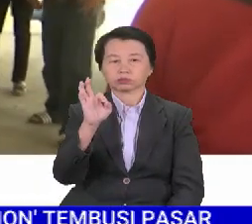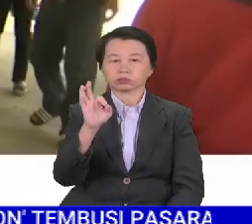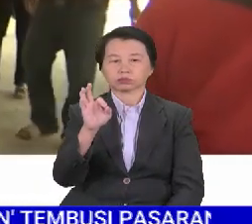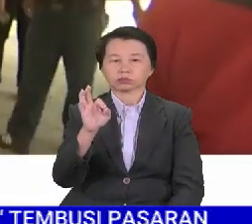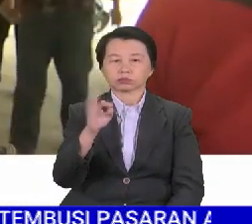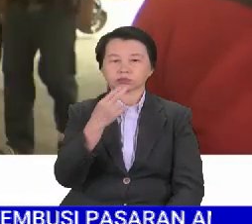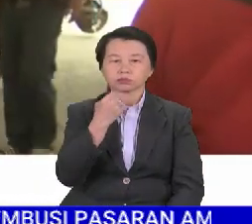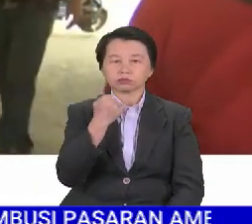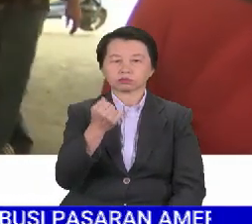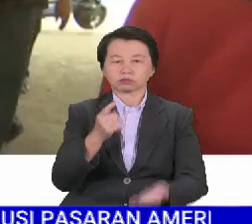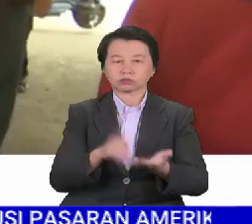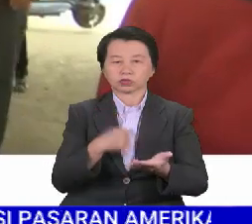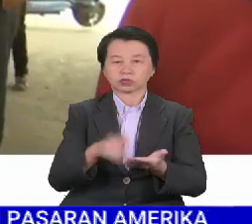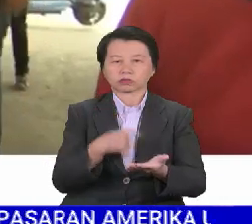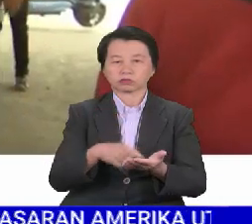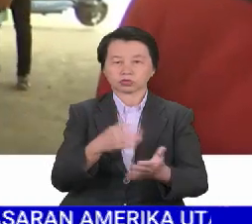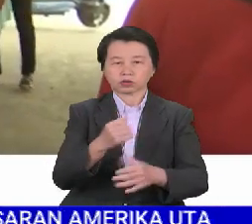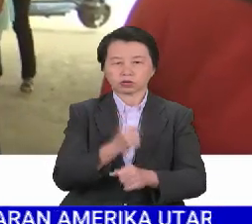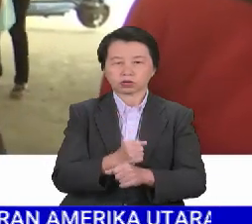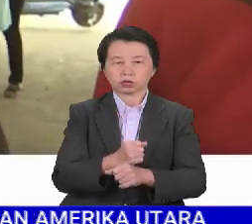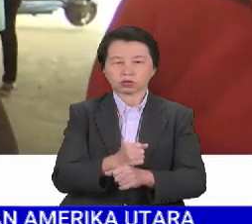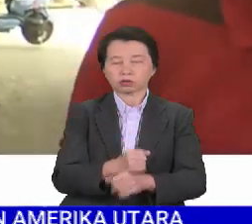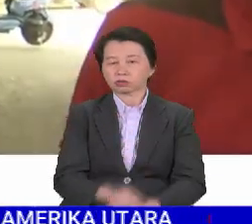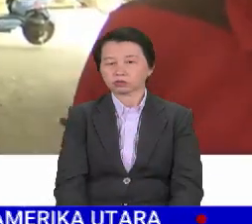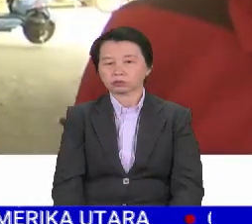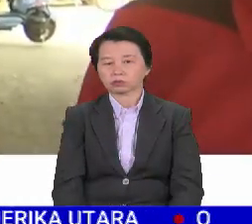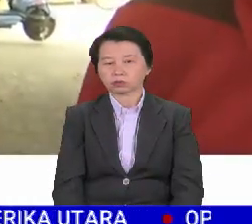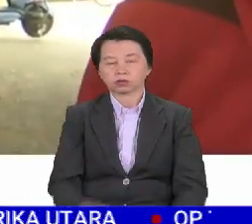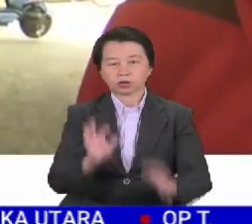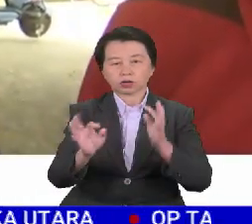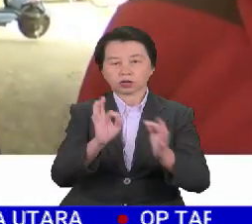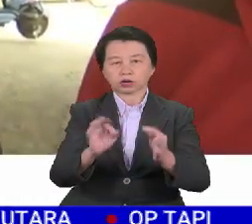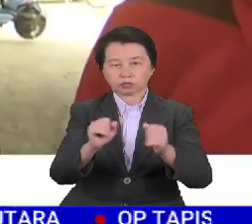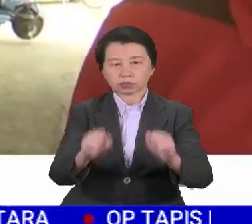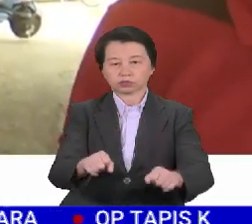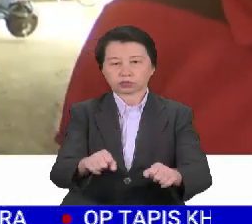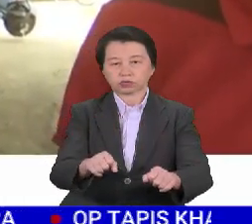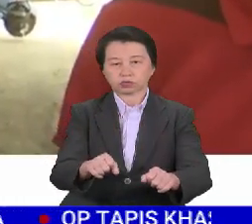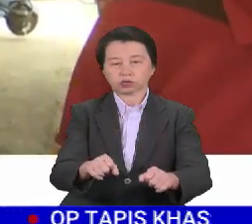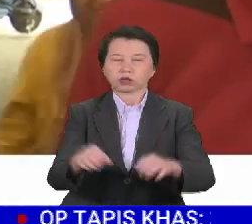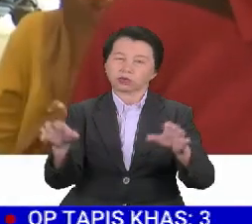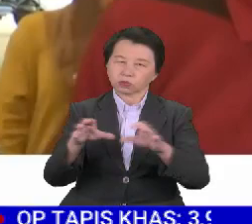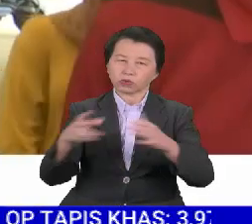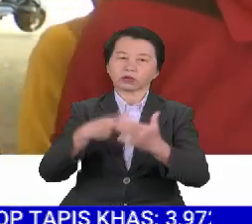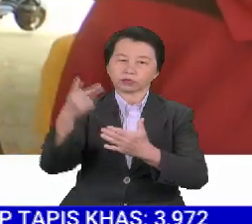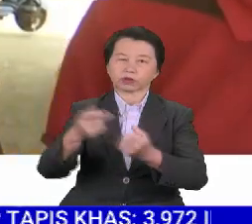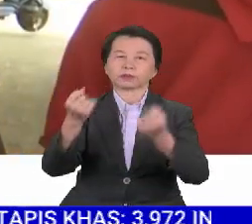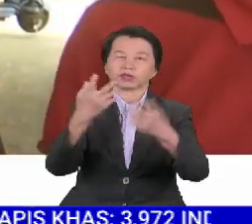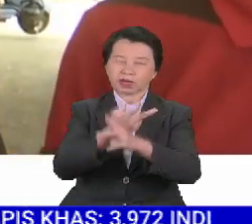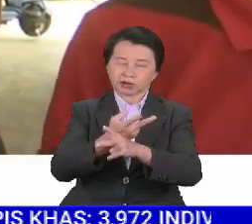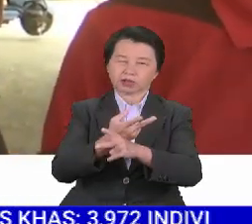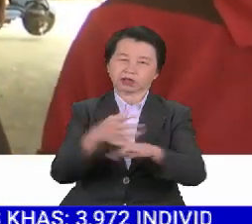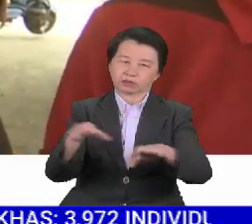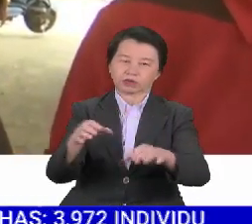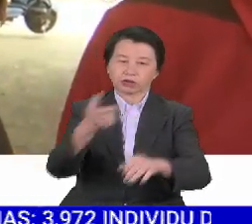ni kadang-kadang dapat, kadang-kadang tidak dapat. Kalau boleh, adakan banyakkan minyak lah.